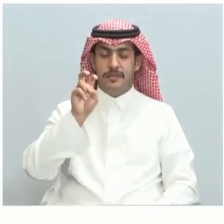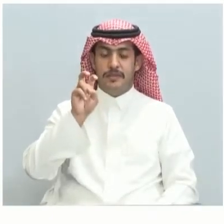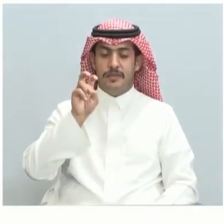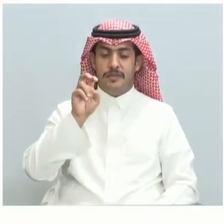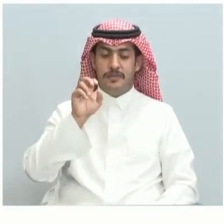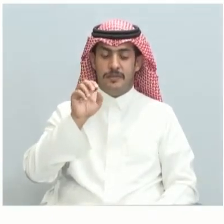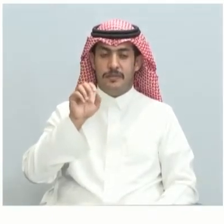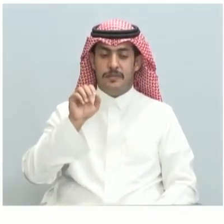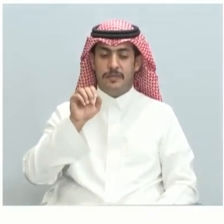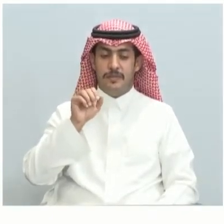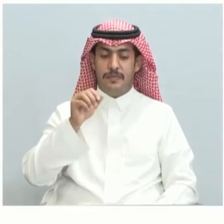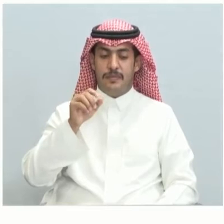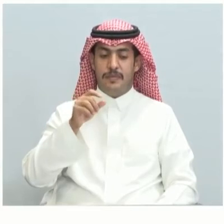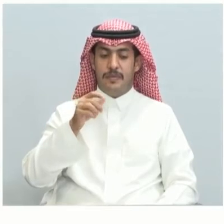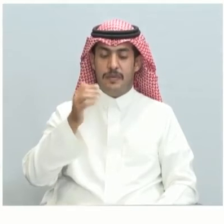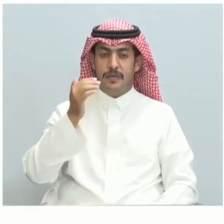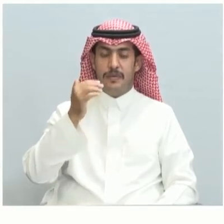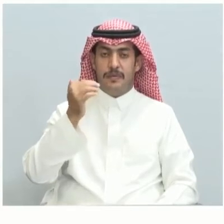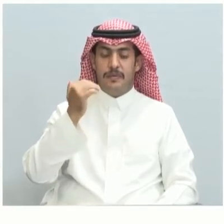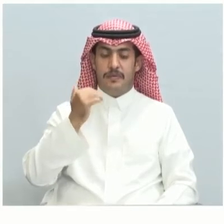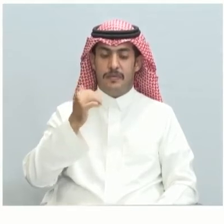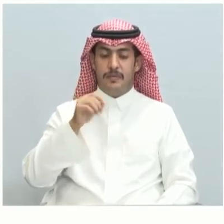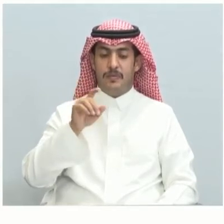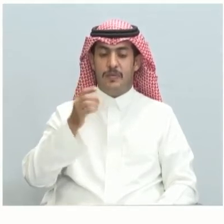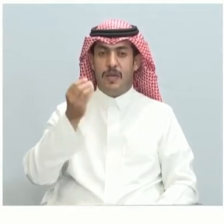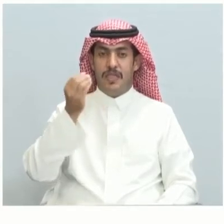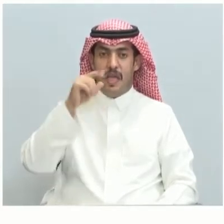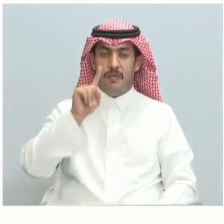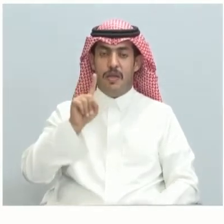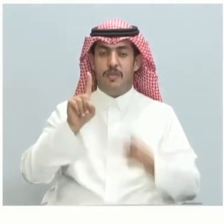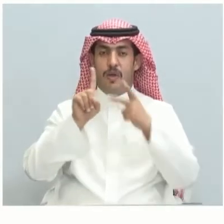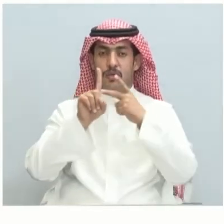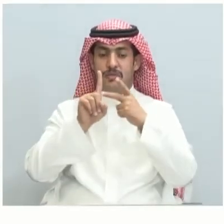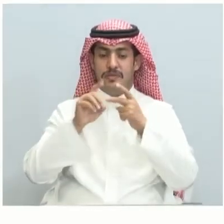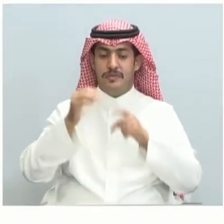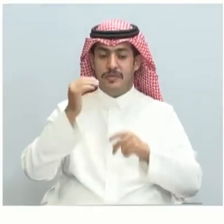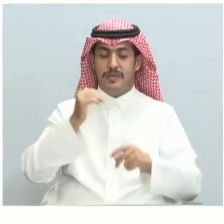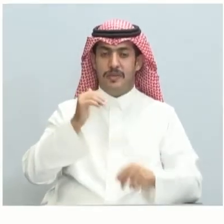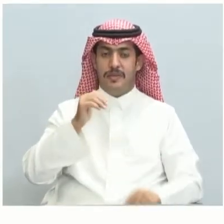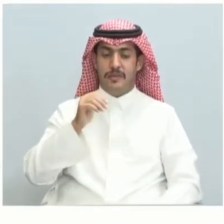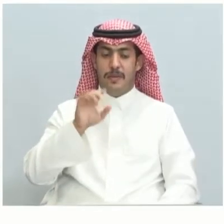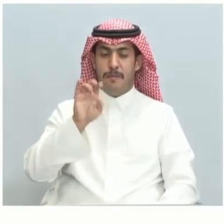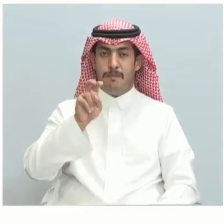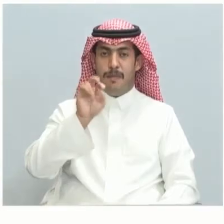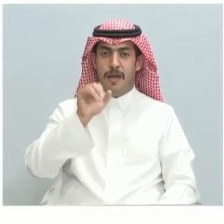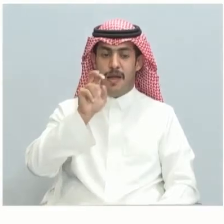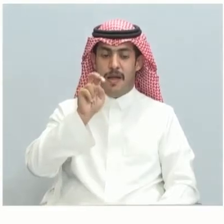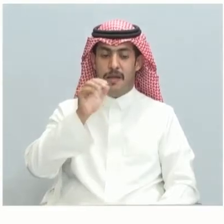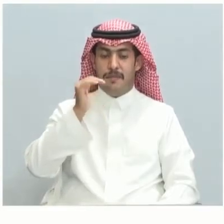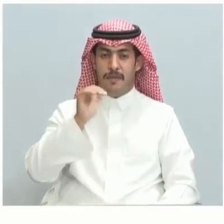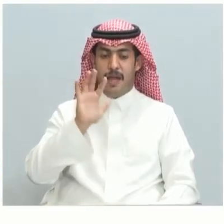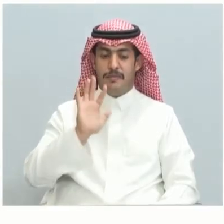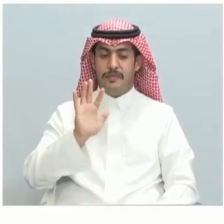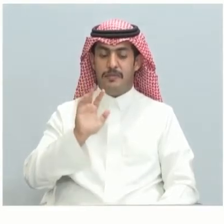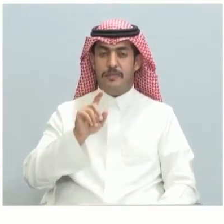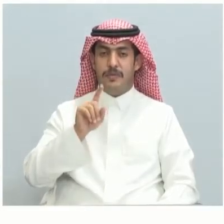اليها البسط واحد اذا تصبح 21 المقام هنا خمسه اذا يكون المقام خمسه اذا